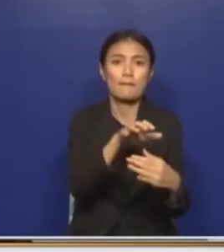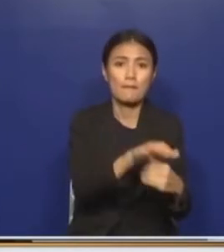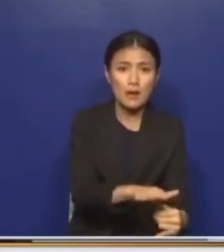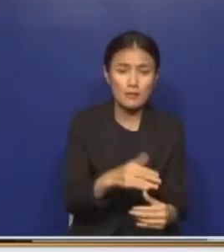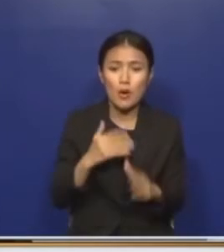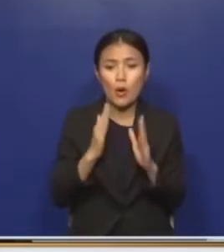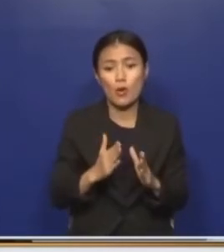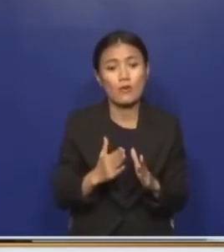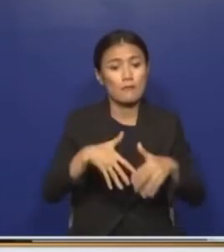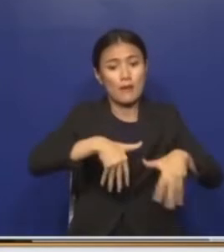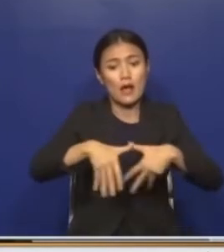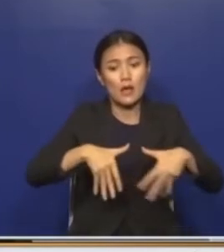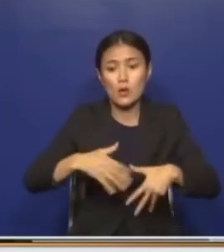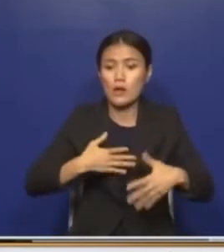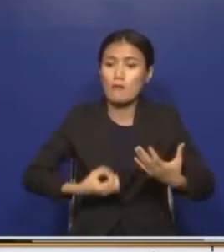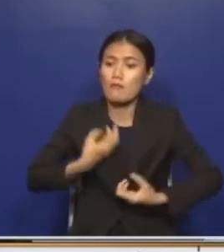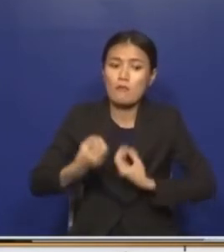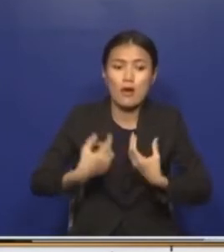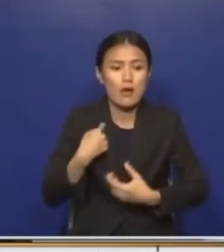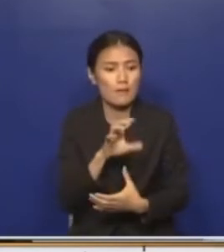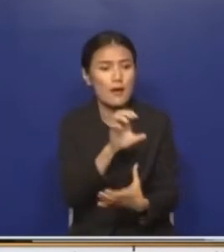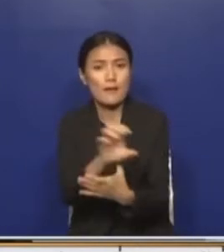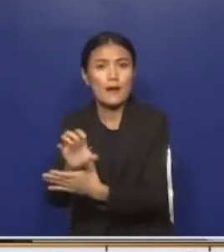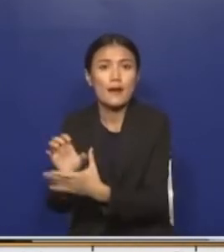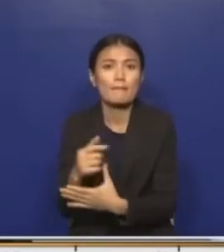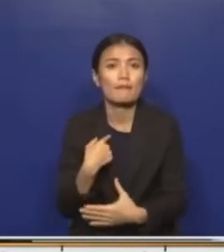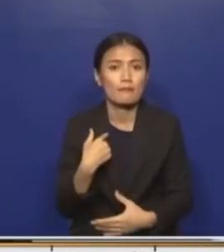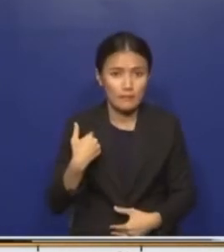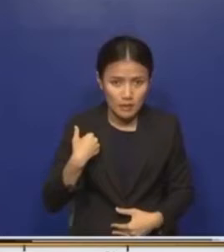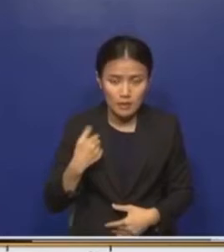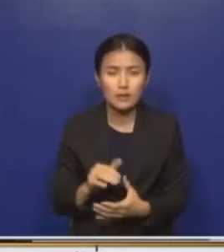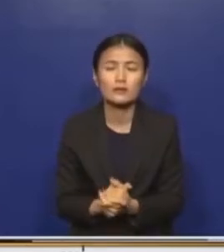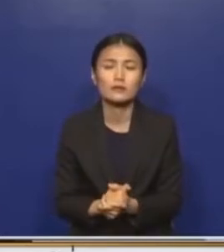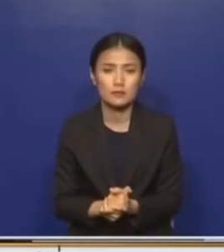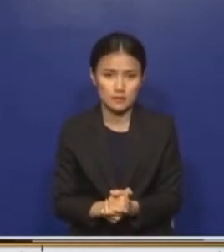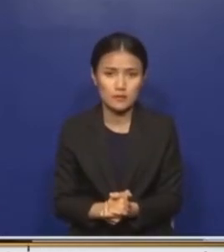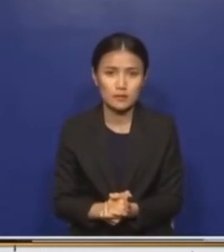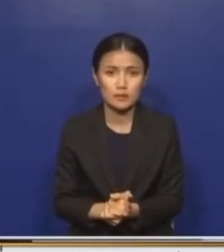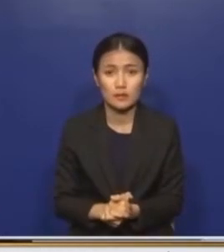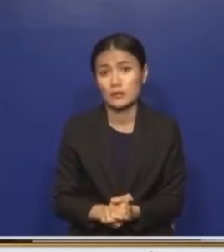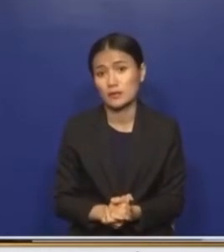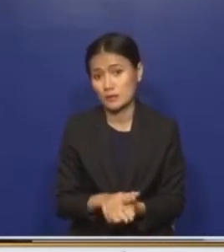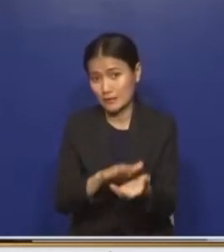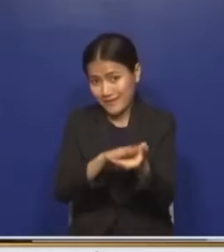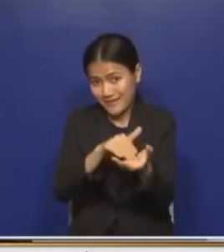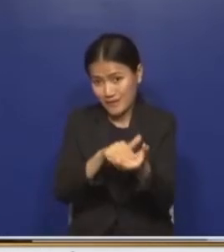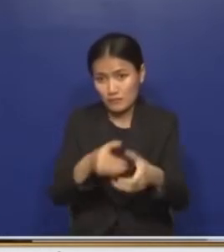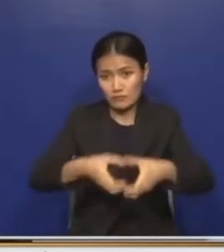งออกของประชาชนและสื่อมวลชนปล่อยปละละเลยให้มีบ่อนการพนันกระจาย